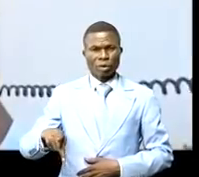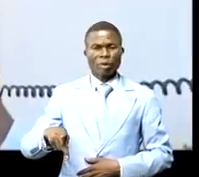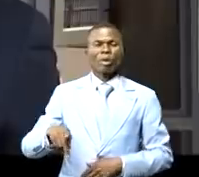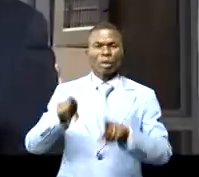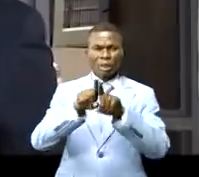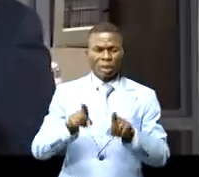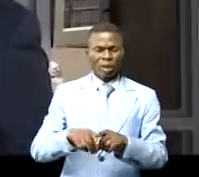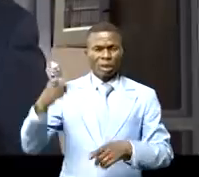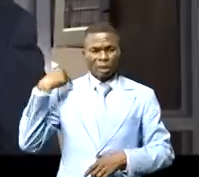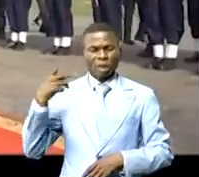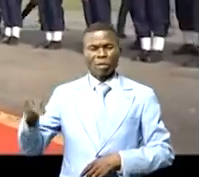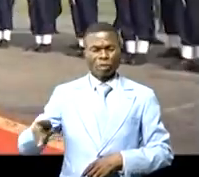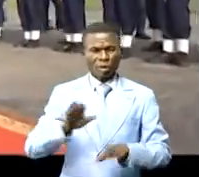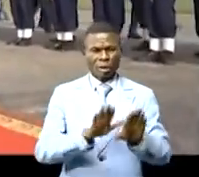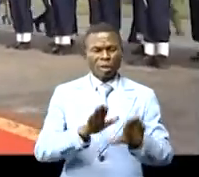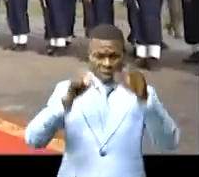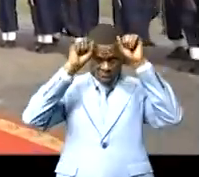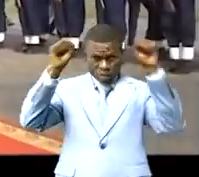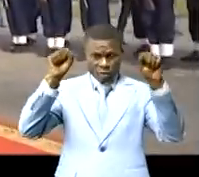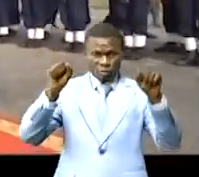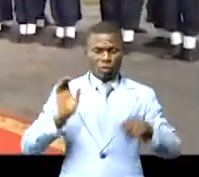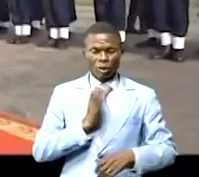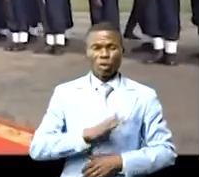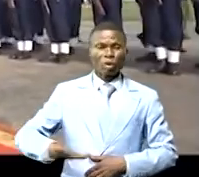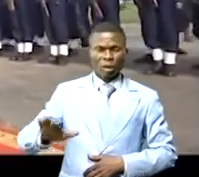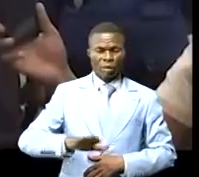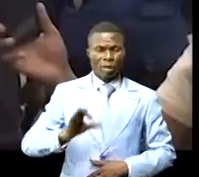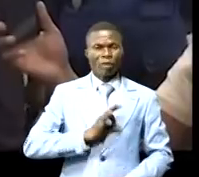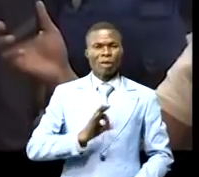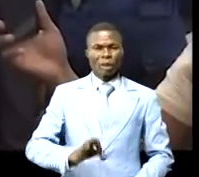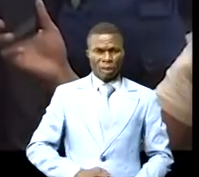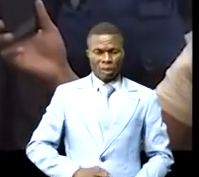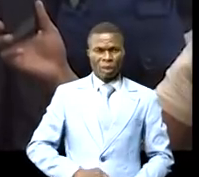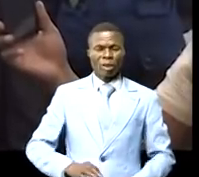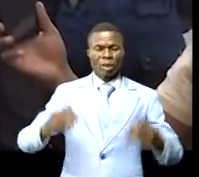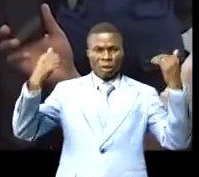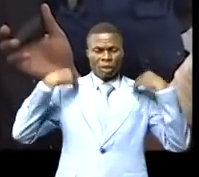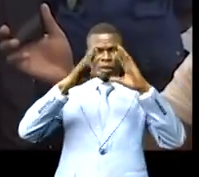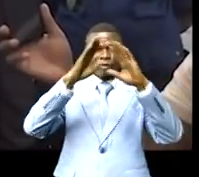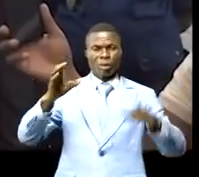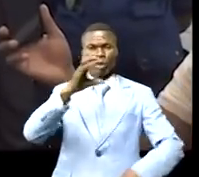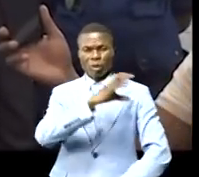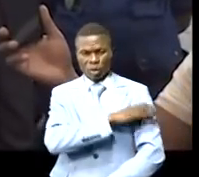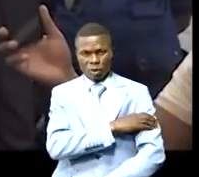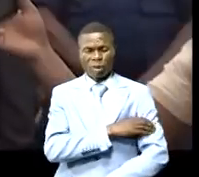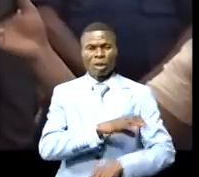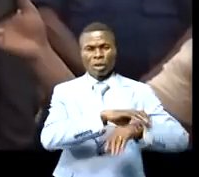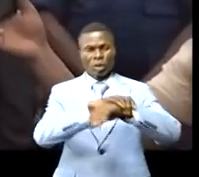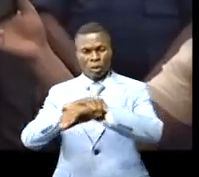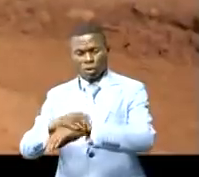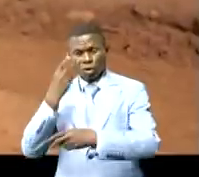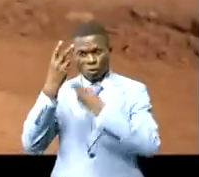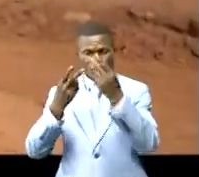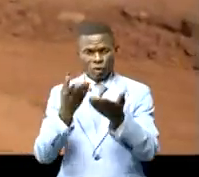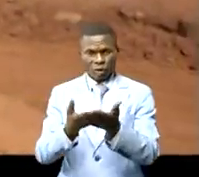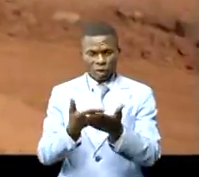de l'élite provinciale et bien entendu le président de la République, Félix-Antoine Tshisekedi, dont le chef de la maison civile avait été conduit pour inspection